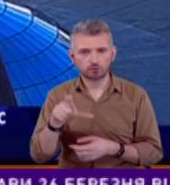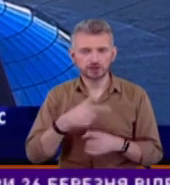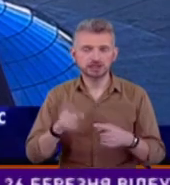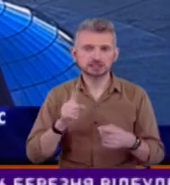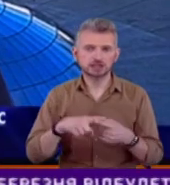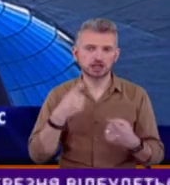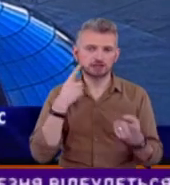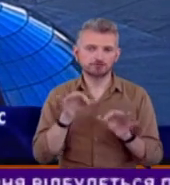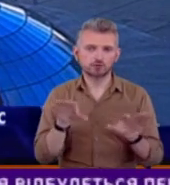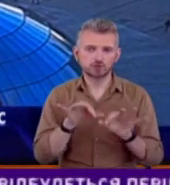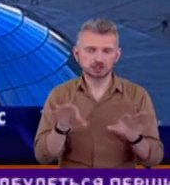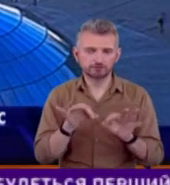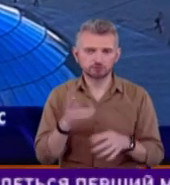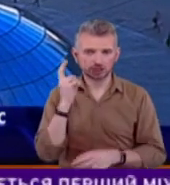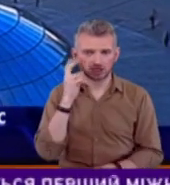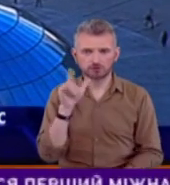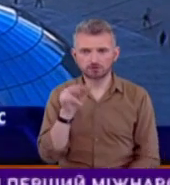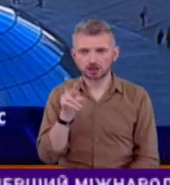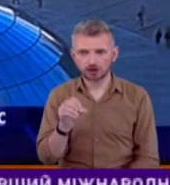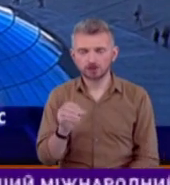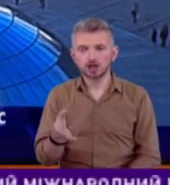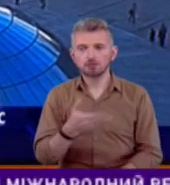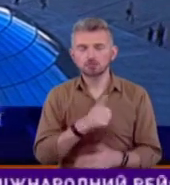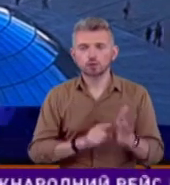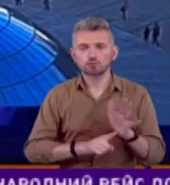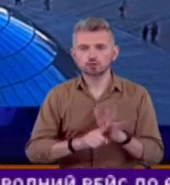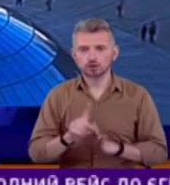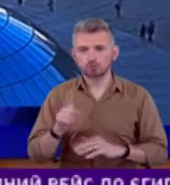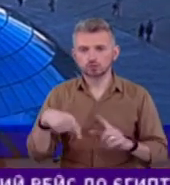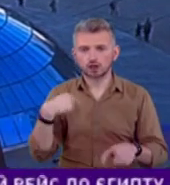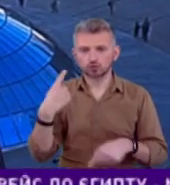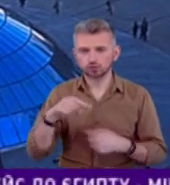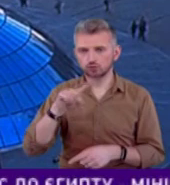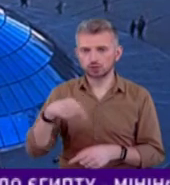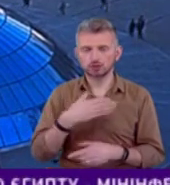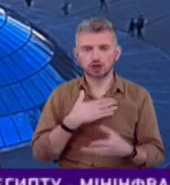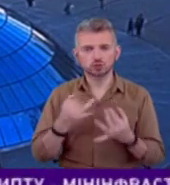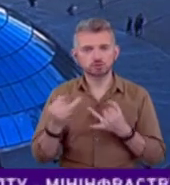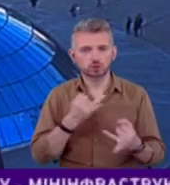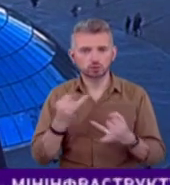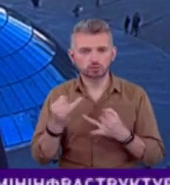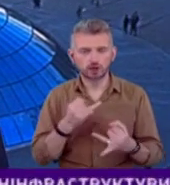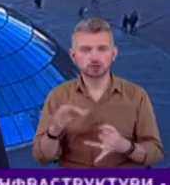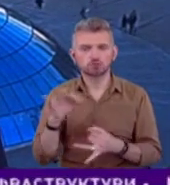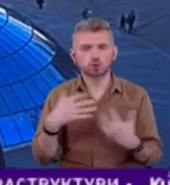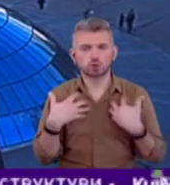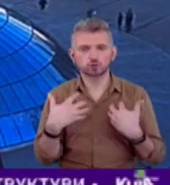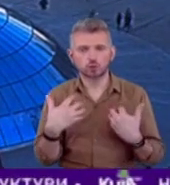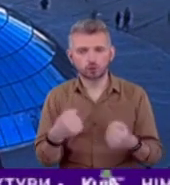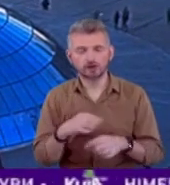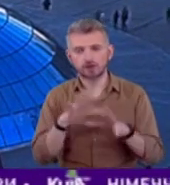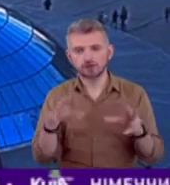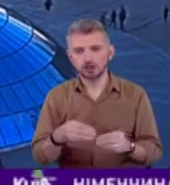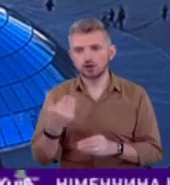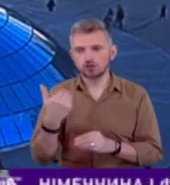інформаційний випуск «Київ Лайф». Мене звуть Василь Климчук. Отже, ми розпочинаємо наступну годину нашого спілкування. Про здоров'я взагалі ми